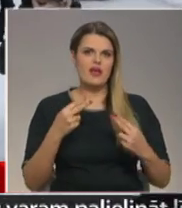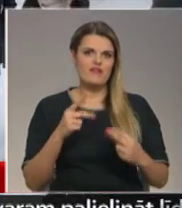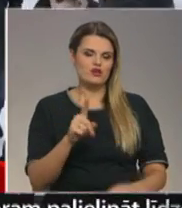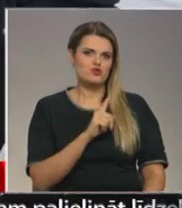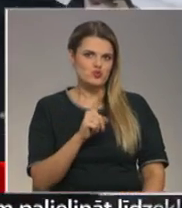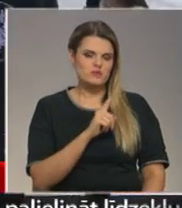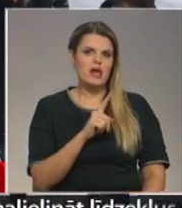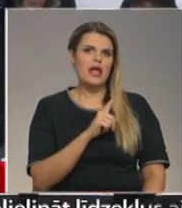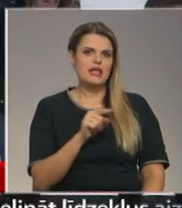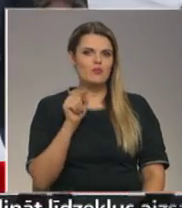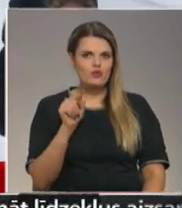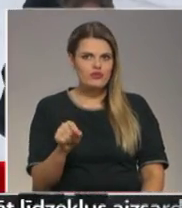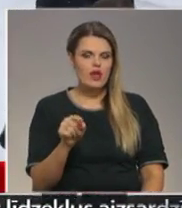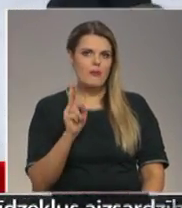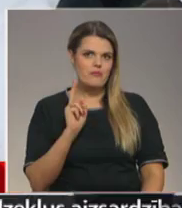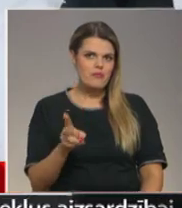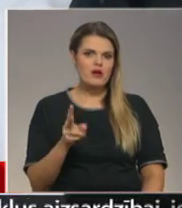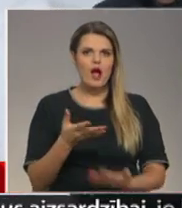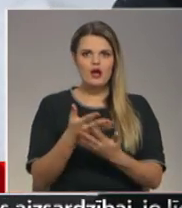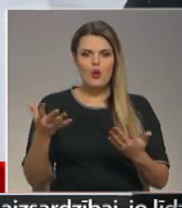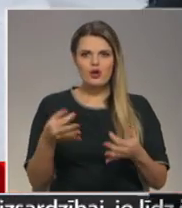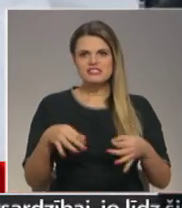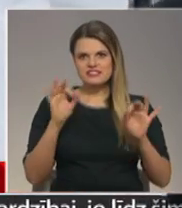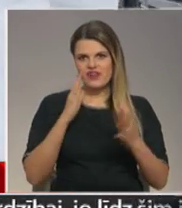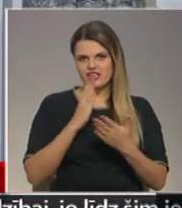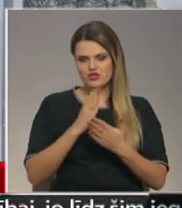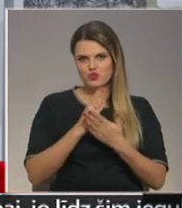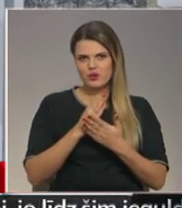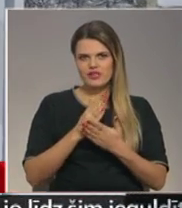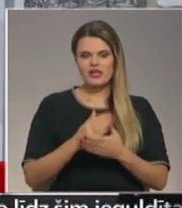uzmanību tam, ka kaut kas nozīmīgs notiek.